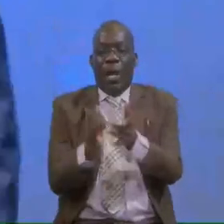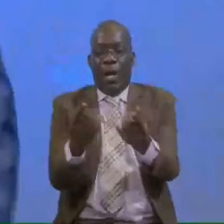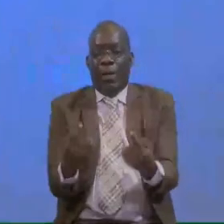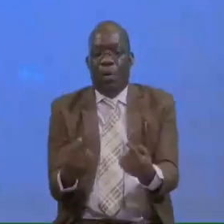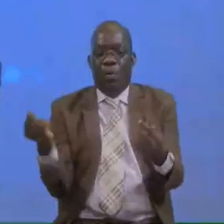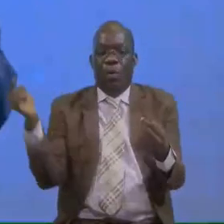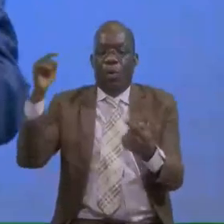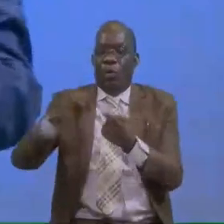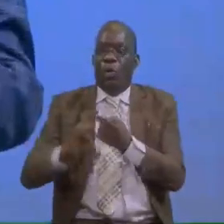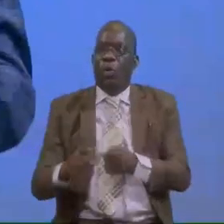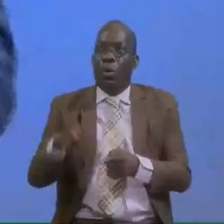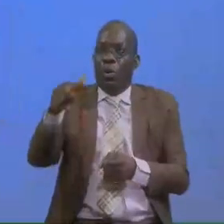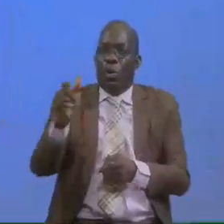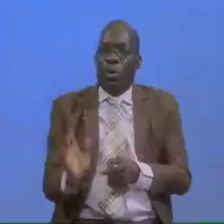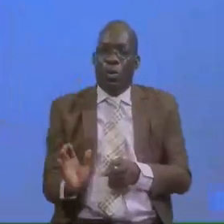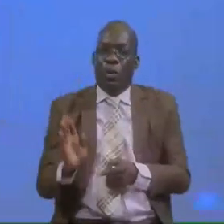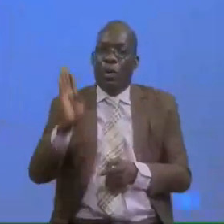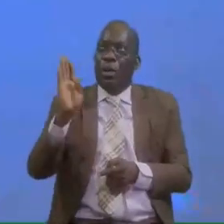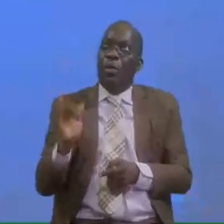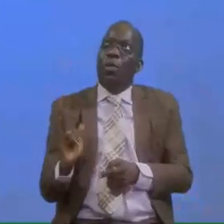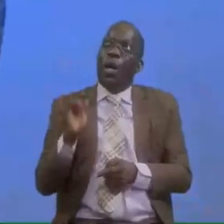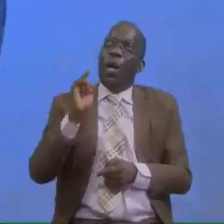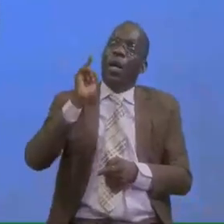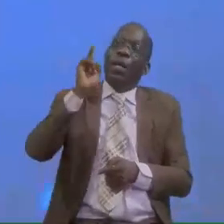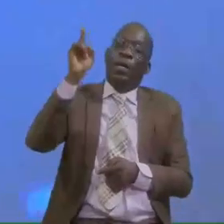parfaitement ceux qui s'approchent de Dieu par lui.